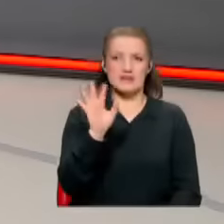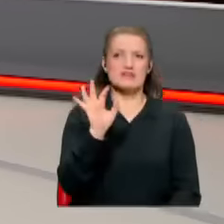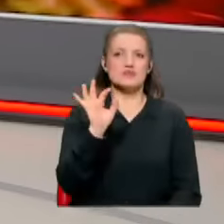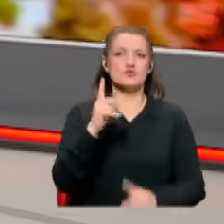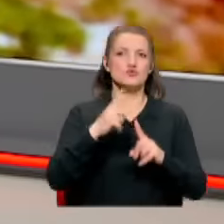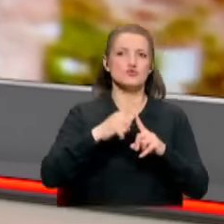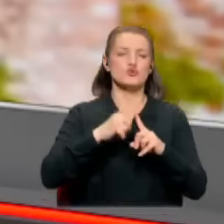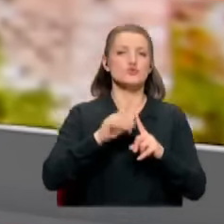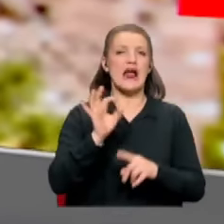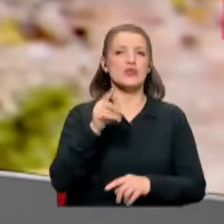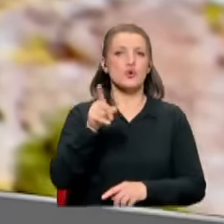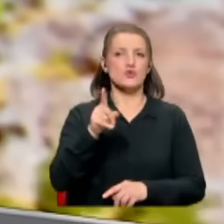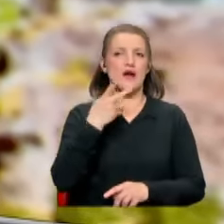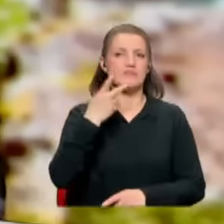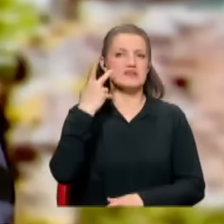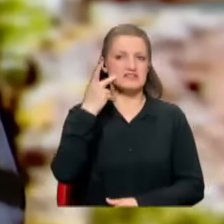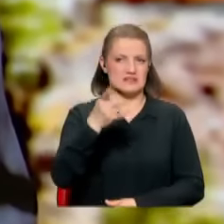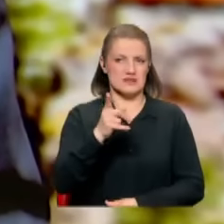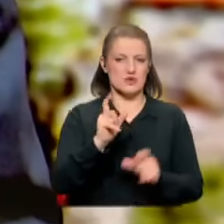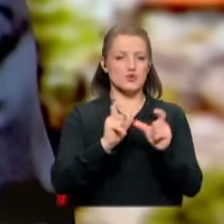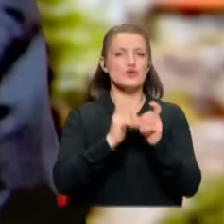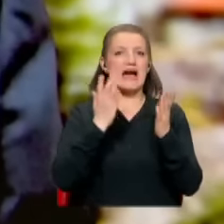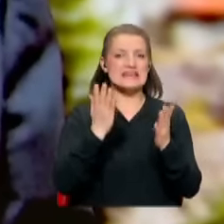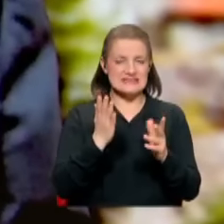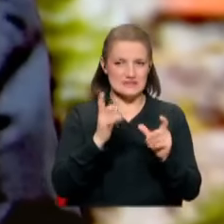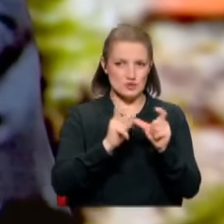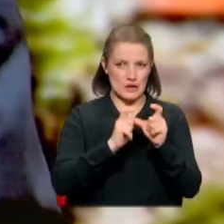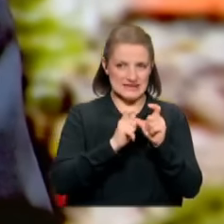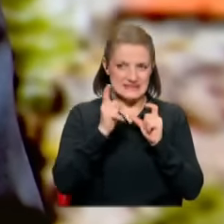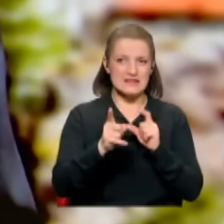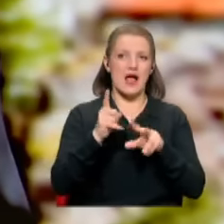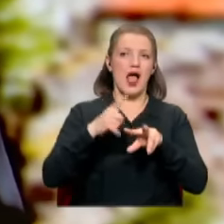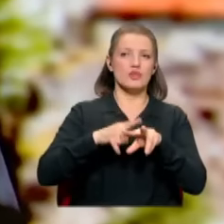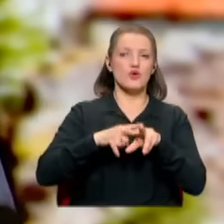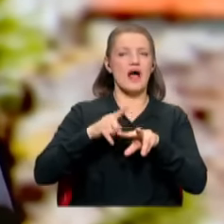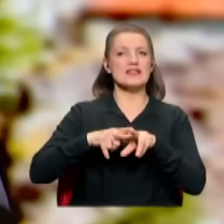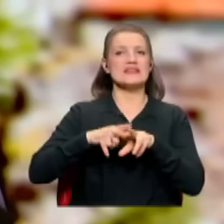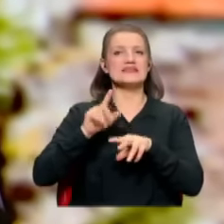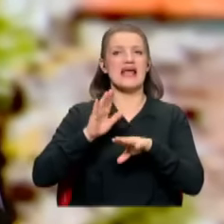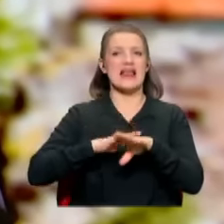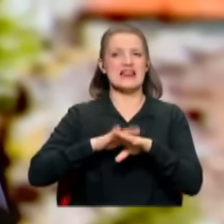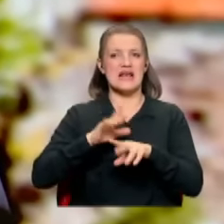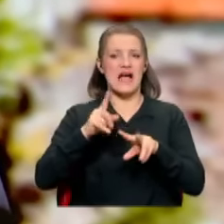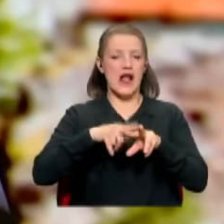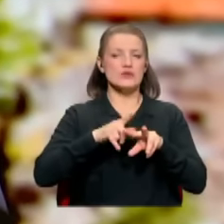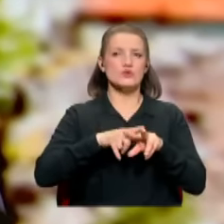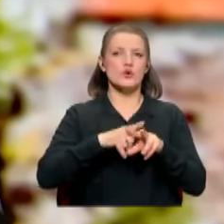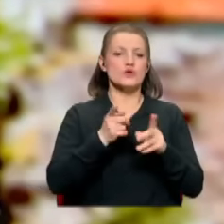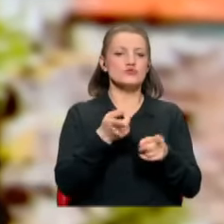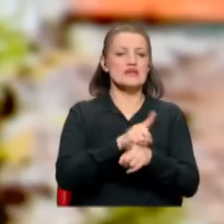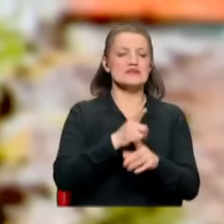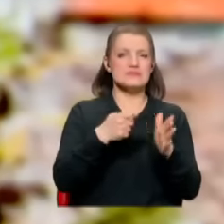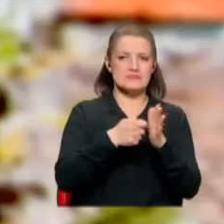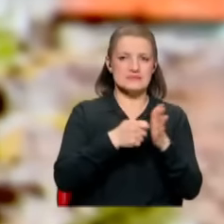Altınok'un ablası. Hanımefendi Günaydın Altınok Altınel. Altınok soy isimli